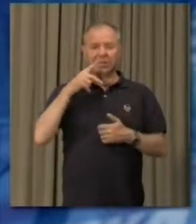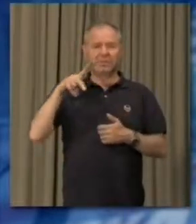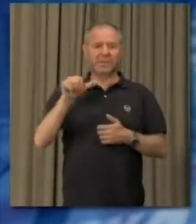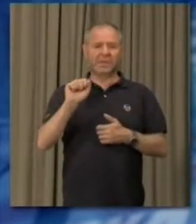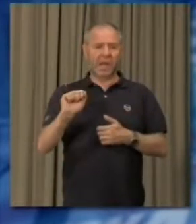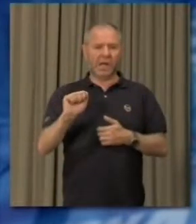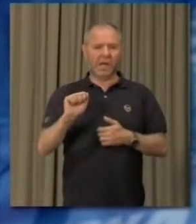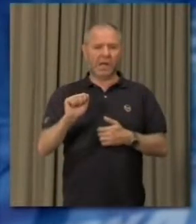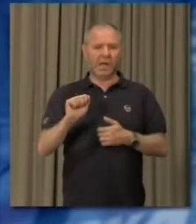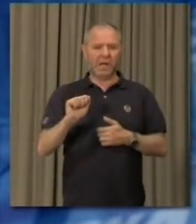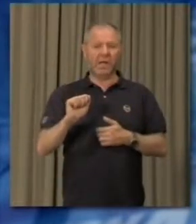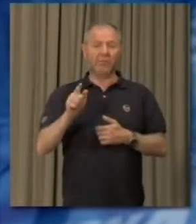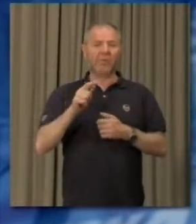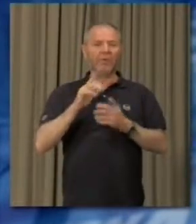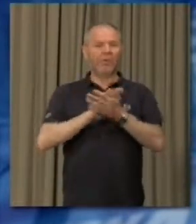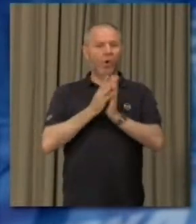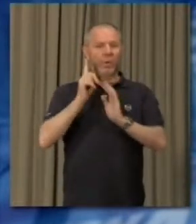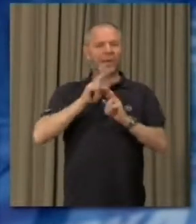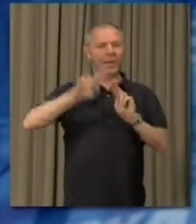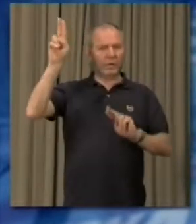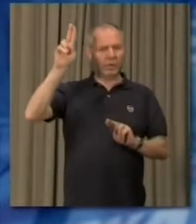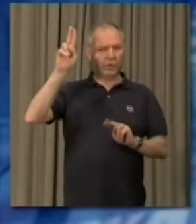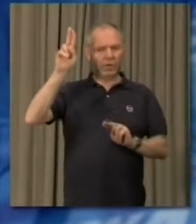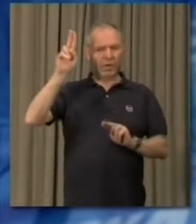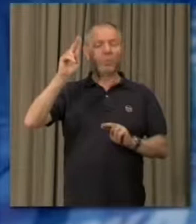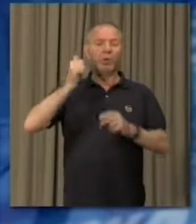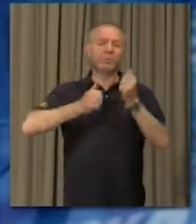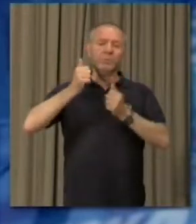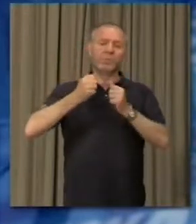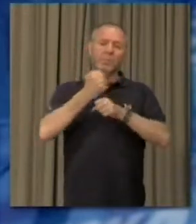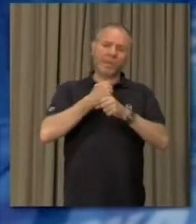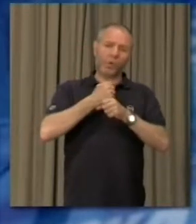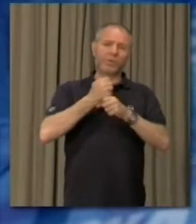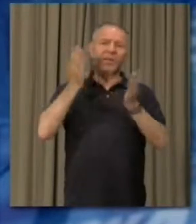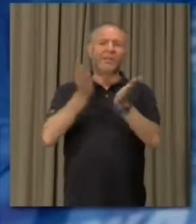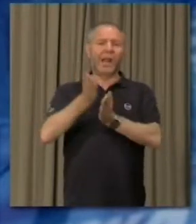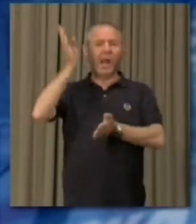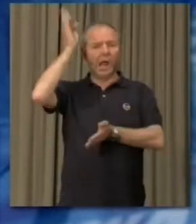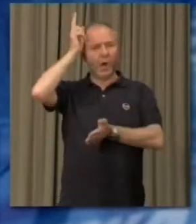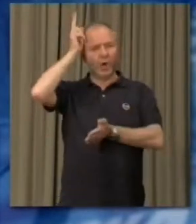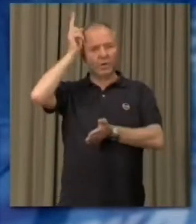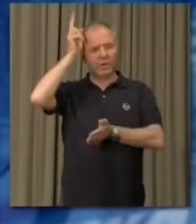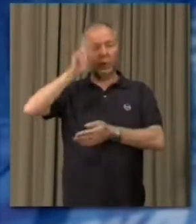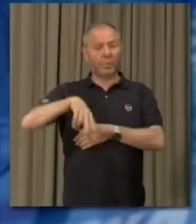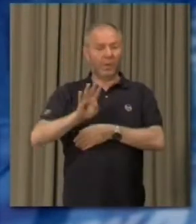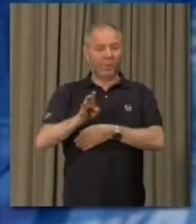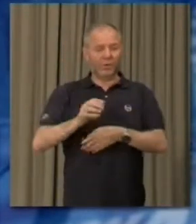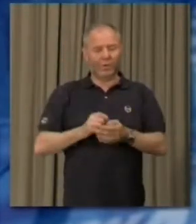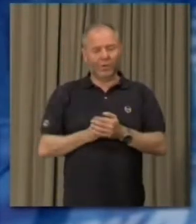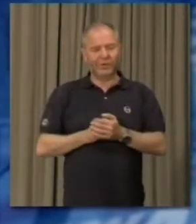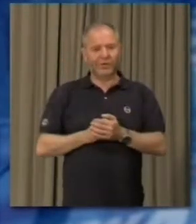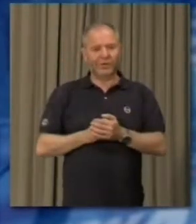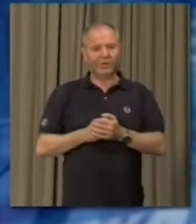Fortunati sarà valida per il trofeo Rally Nazionale Prima Zona e per il campionato Piemonte Valle d'Aosta Rally Trofeo Automoto Racing 2014, indetto